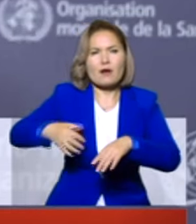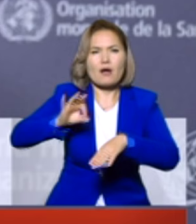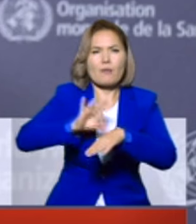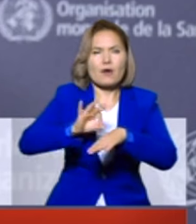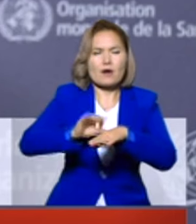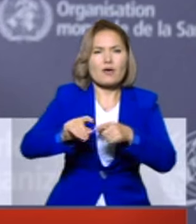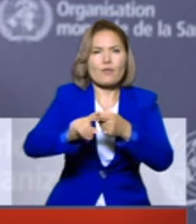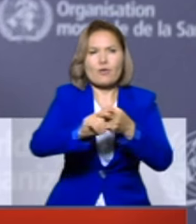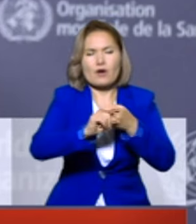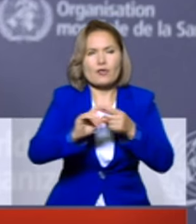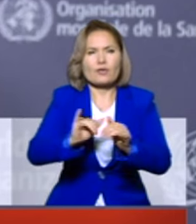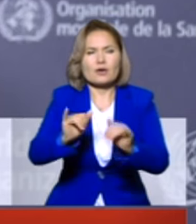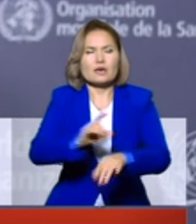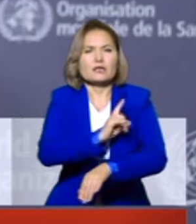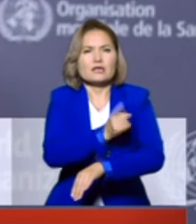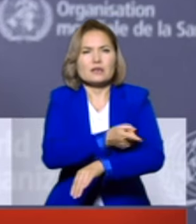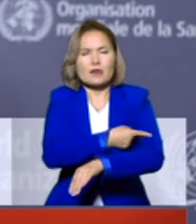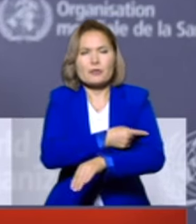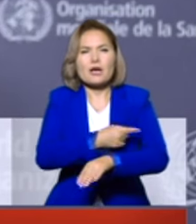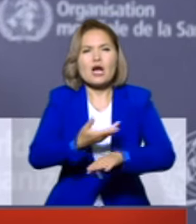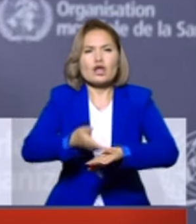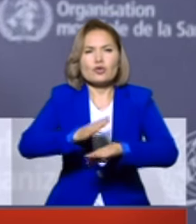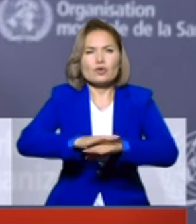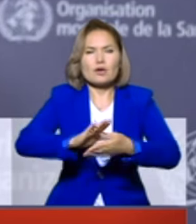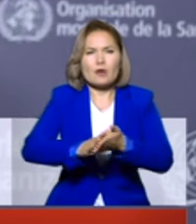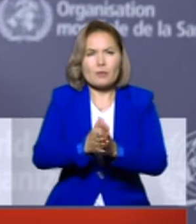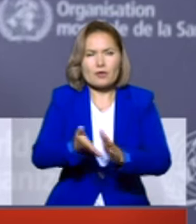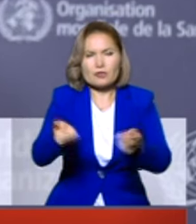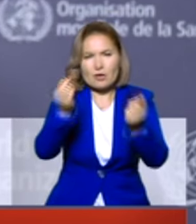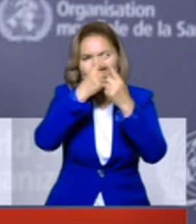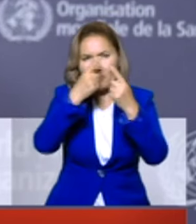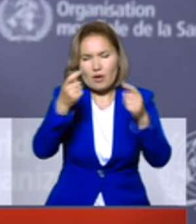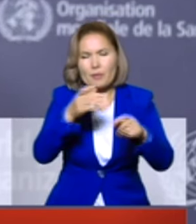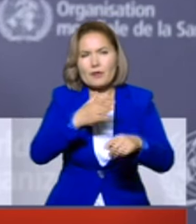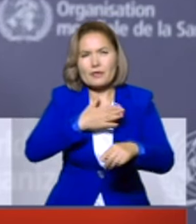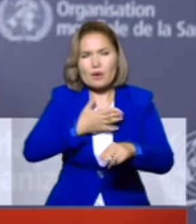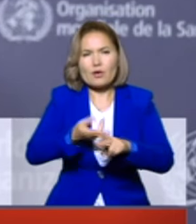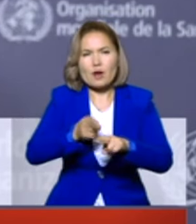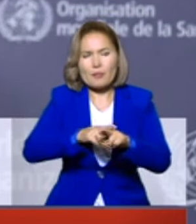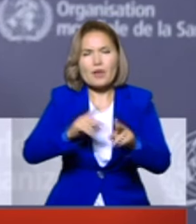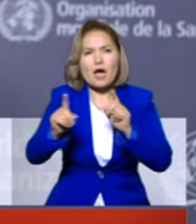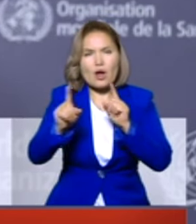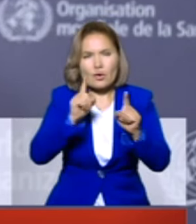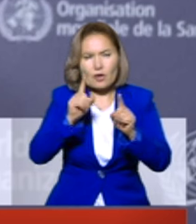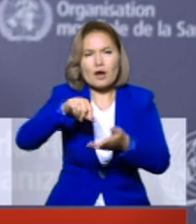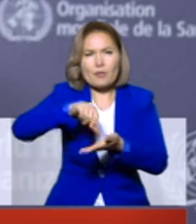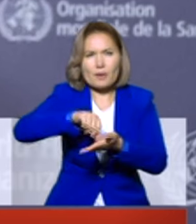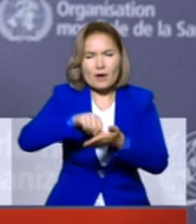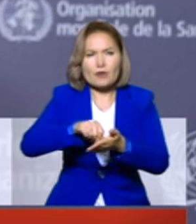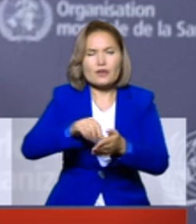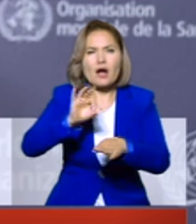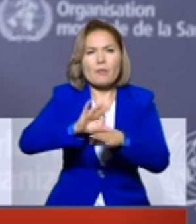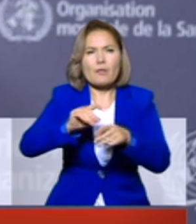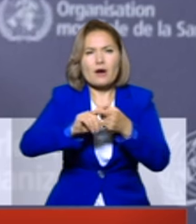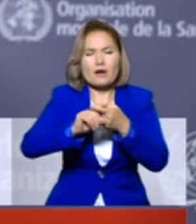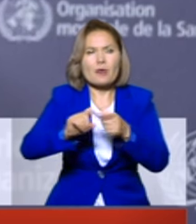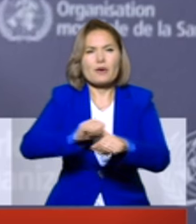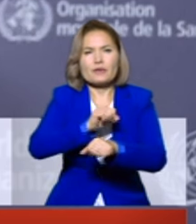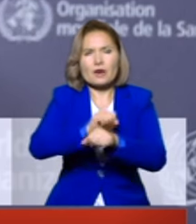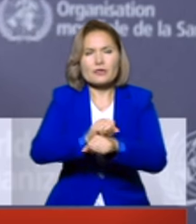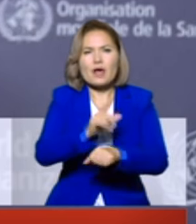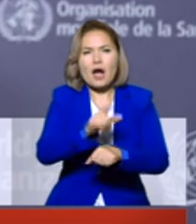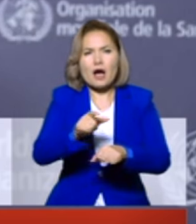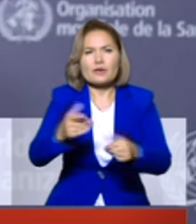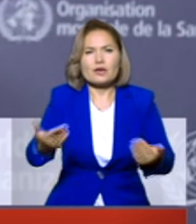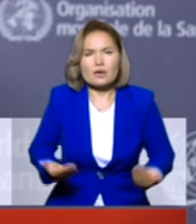Бүгін жауапты комитет шұғыл бас қосып, төтенше жағдай жариялауға жетекенін айтты. Мен бұл кеңеске құлақ астым. Індетті тоқтату және адамдардың өмірін